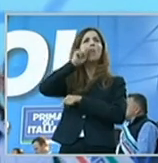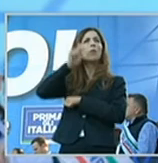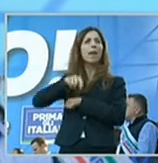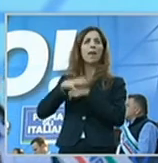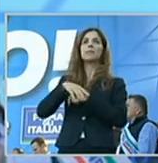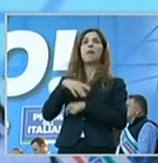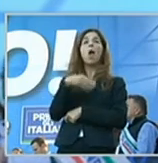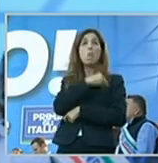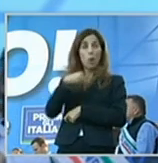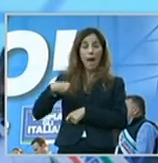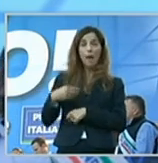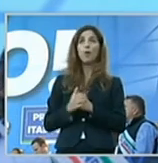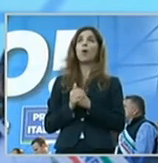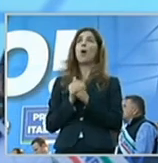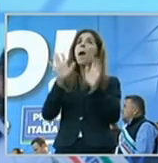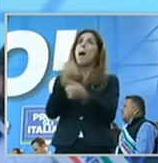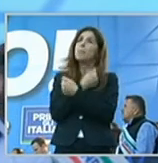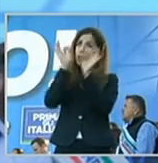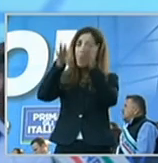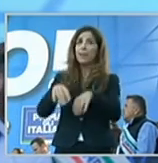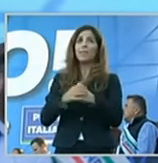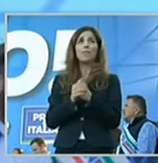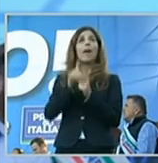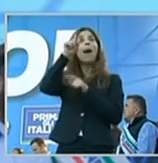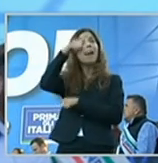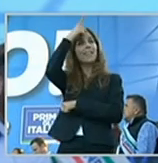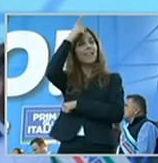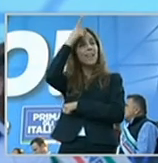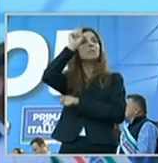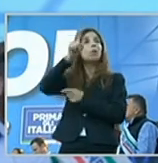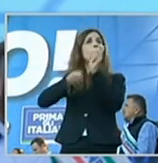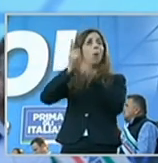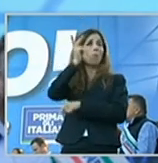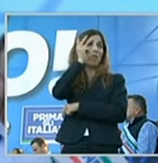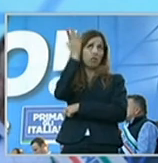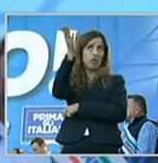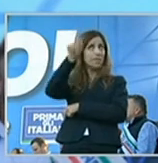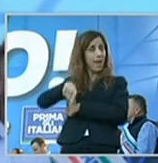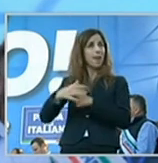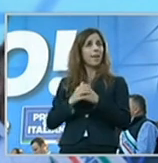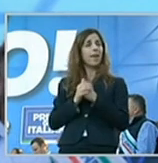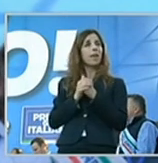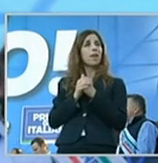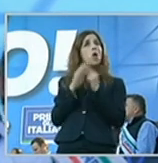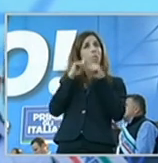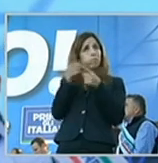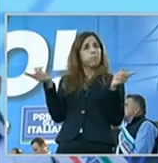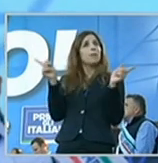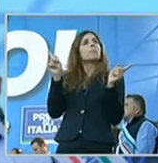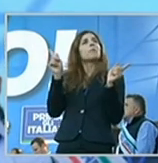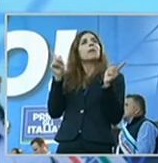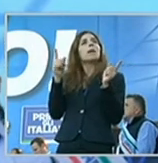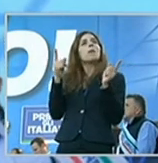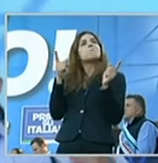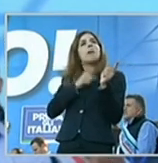popolo polacco, ma anche al popolo tedesco e al popolo francese, che meritano un destino